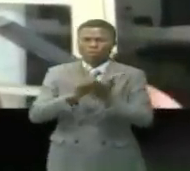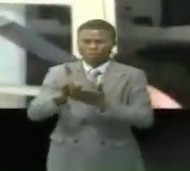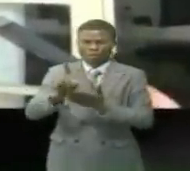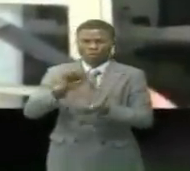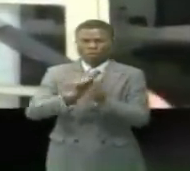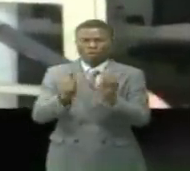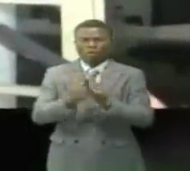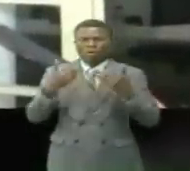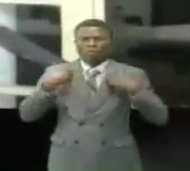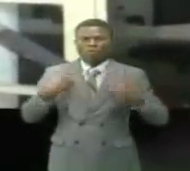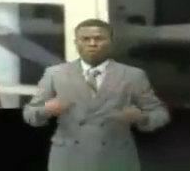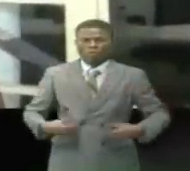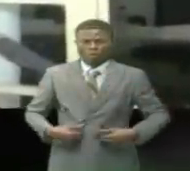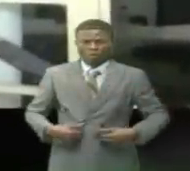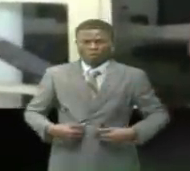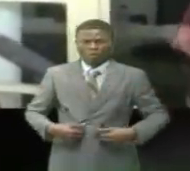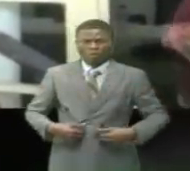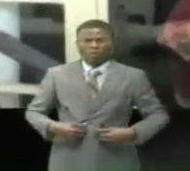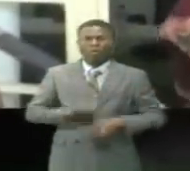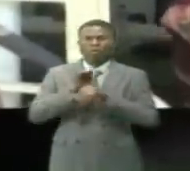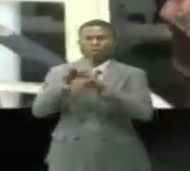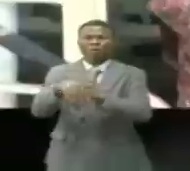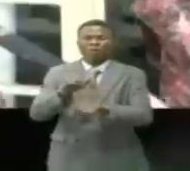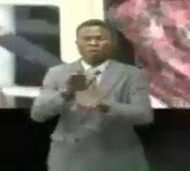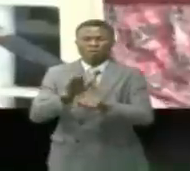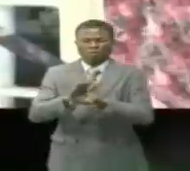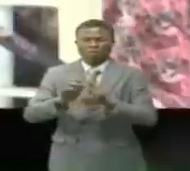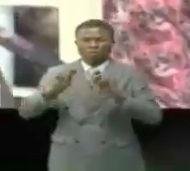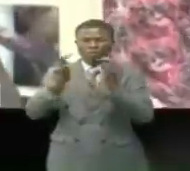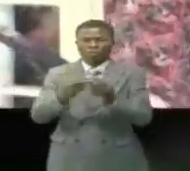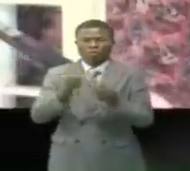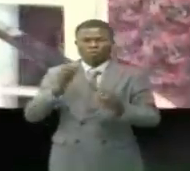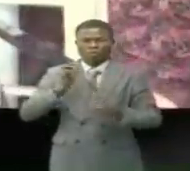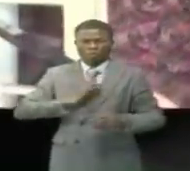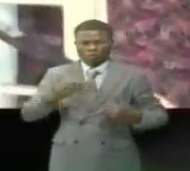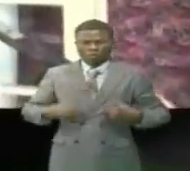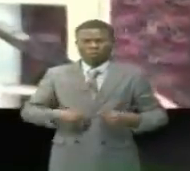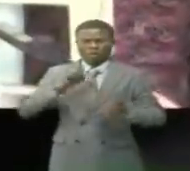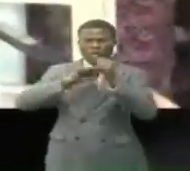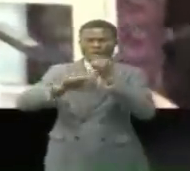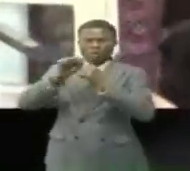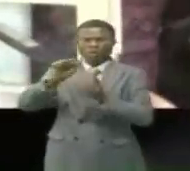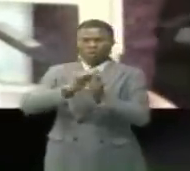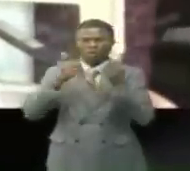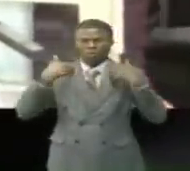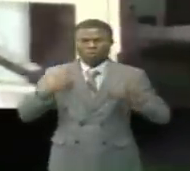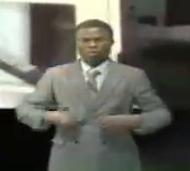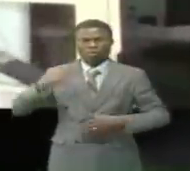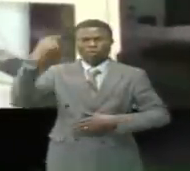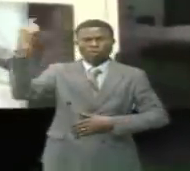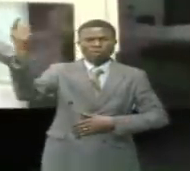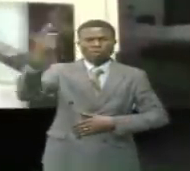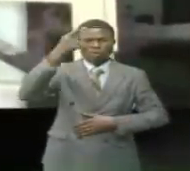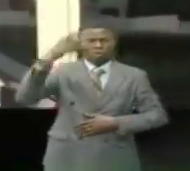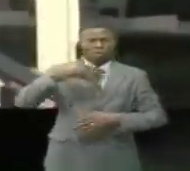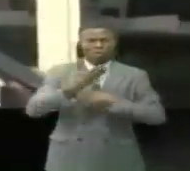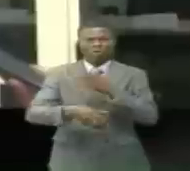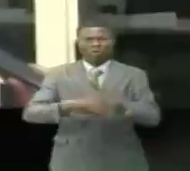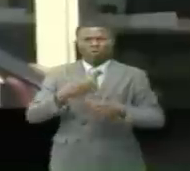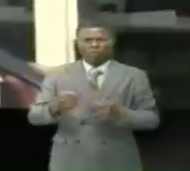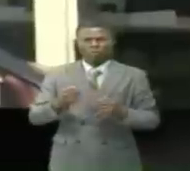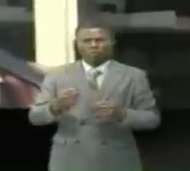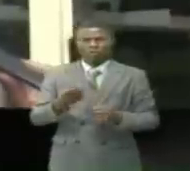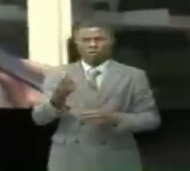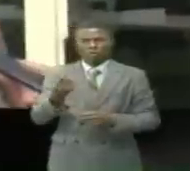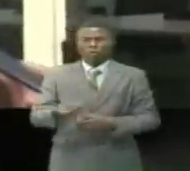avec la santé, l'adhésion aux mutuelles de santé, campagne sur la couverture santé universelle, donc faire en sorte que les